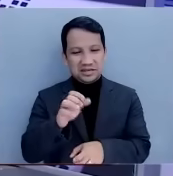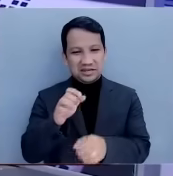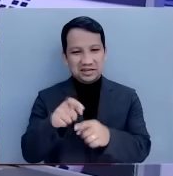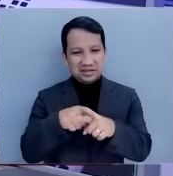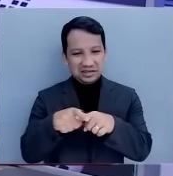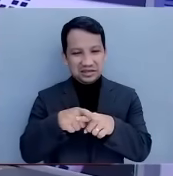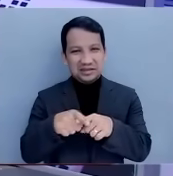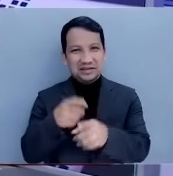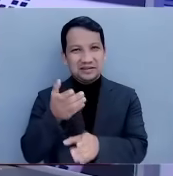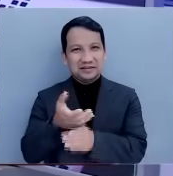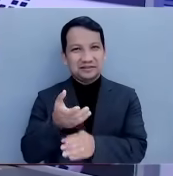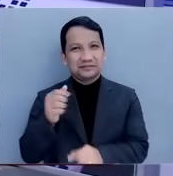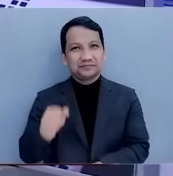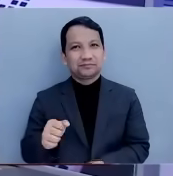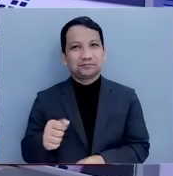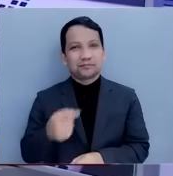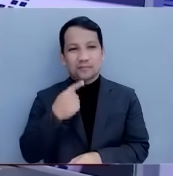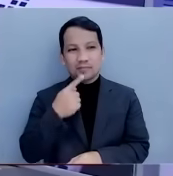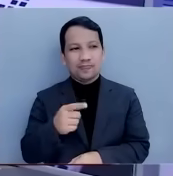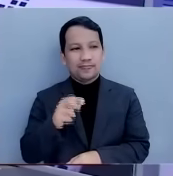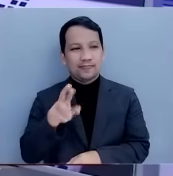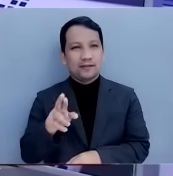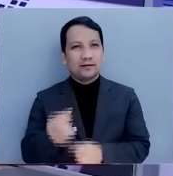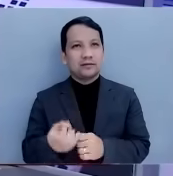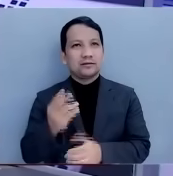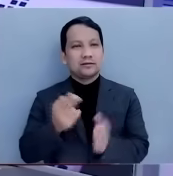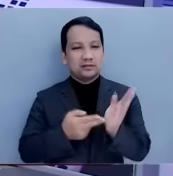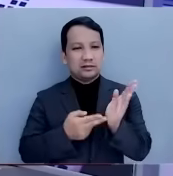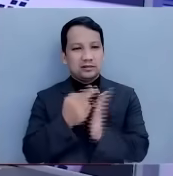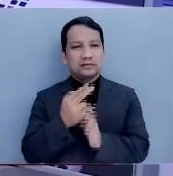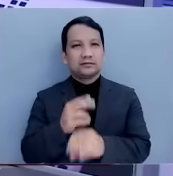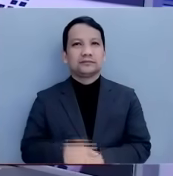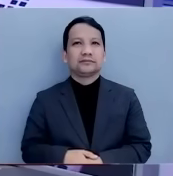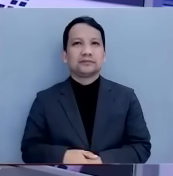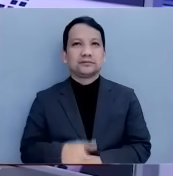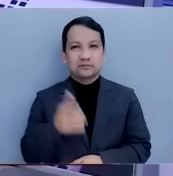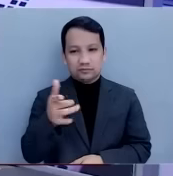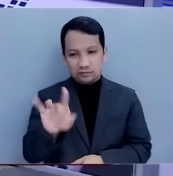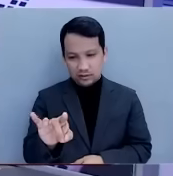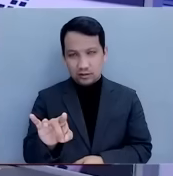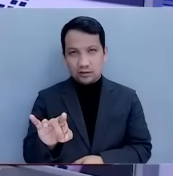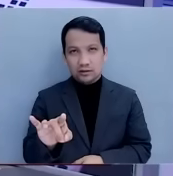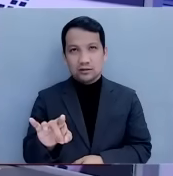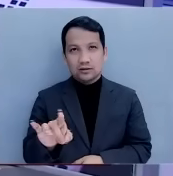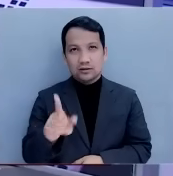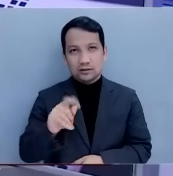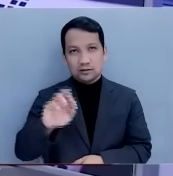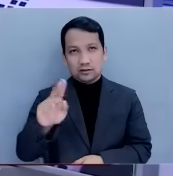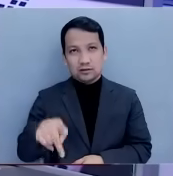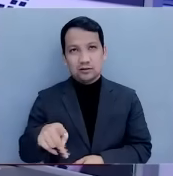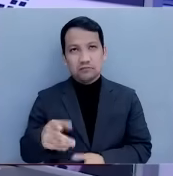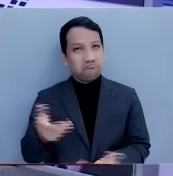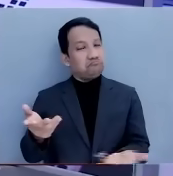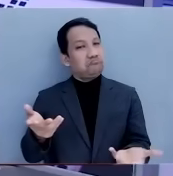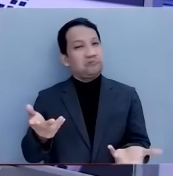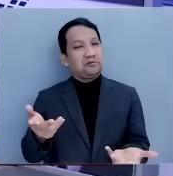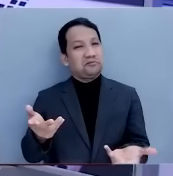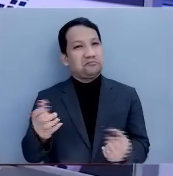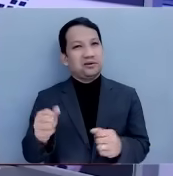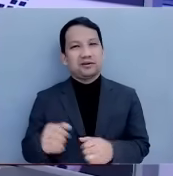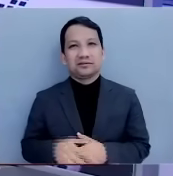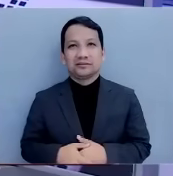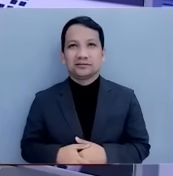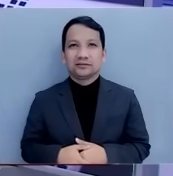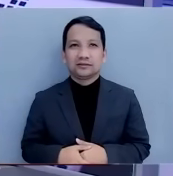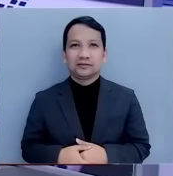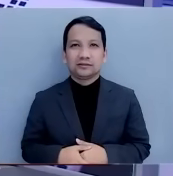natin sigurado. Yeah, pero at least honest ka kung magkano siya. Oh. Yes. 28,000. Kung trip pa naman eh. Talaga. Yeah. Kung